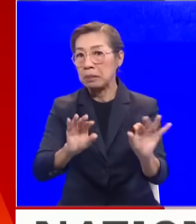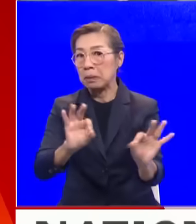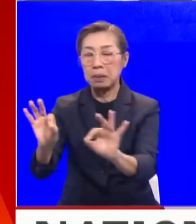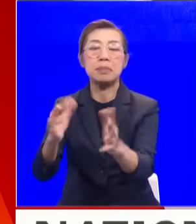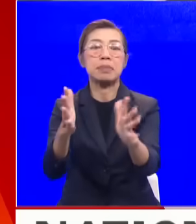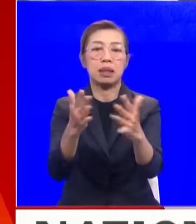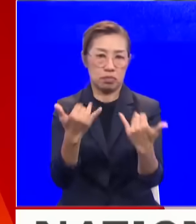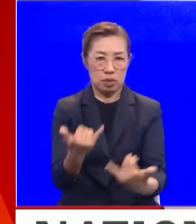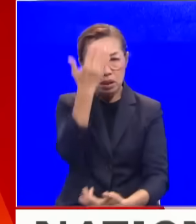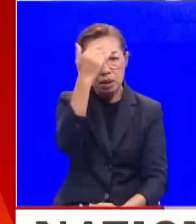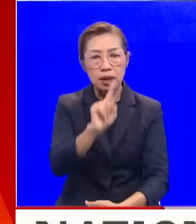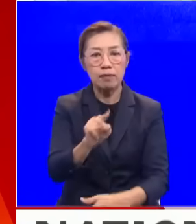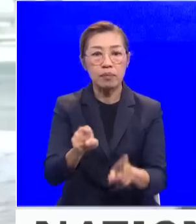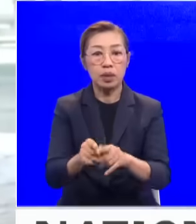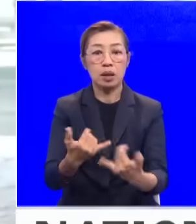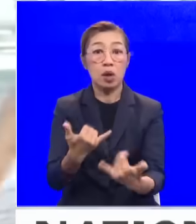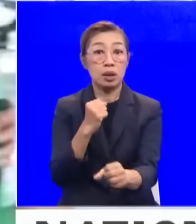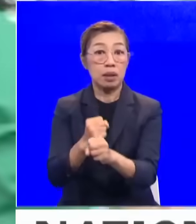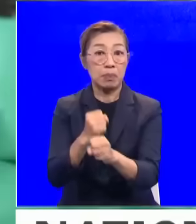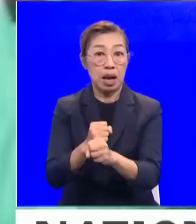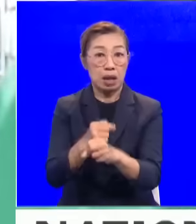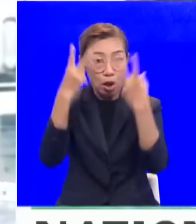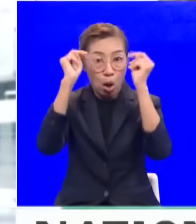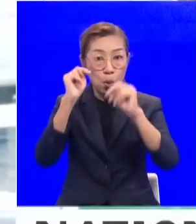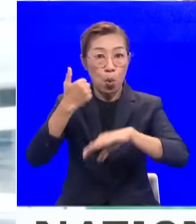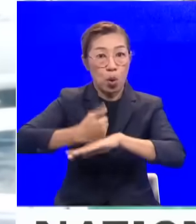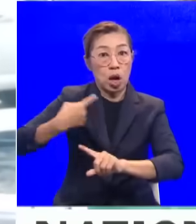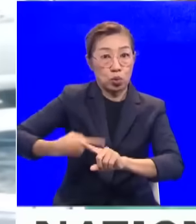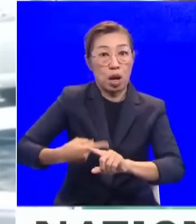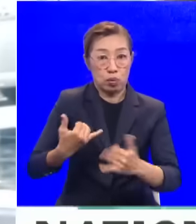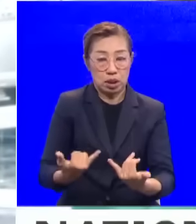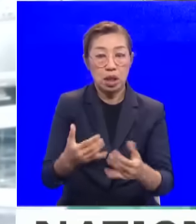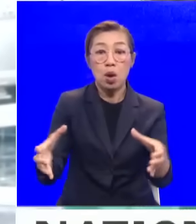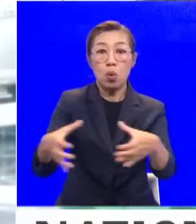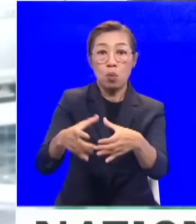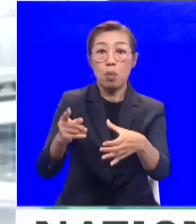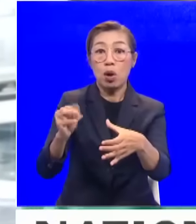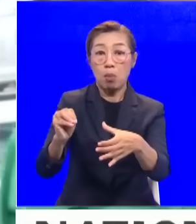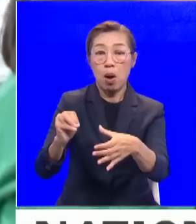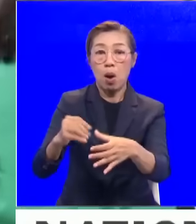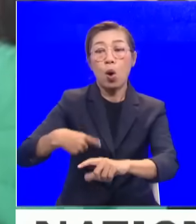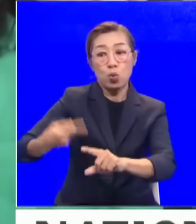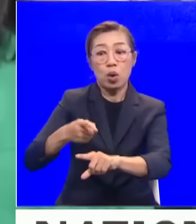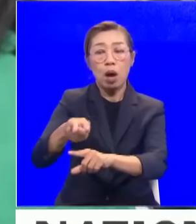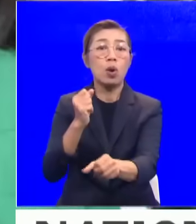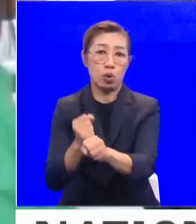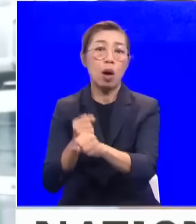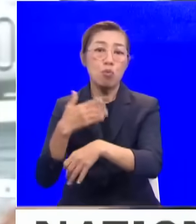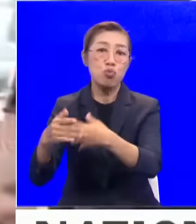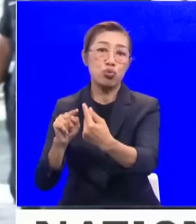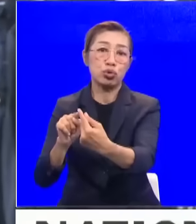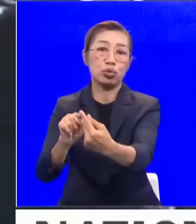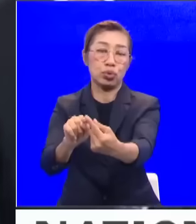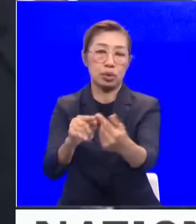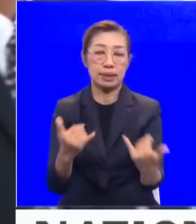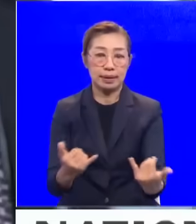ขณะนี้ตอนทำหน้าที่รักษาการนายกรัฐมนตรีนะคะครม.ก็เป็นครม.รักษาการก็ยังคงทำงานกันตามปกตินะคุ